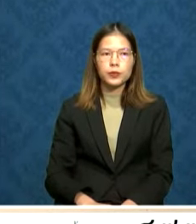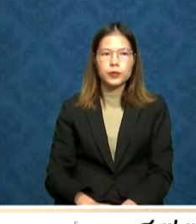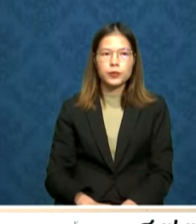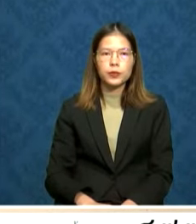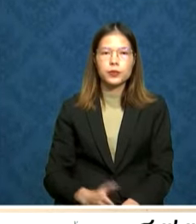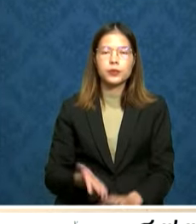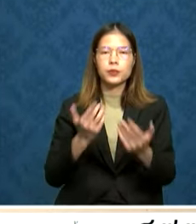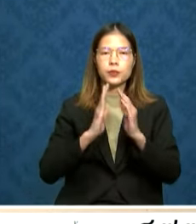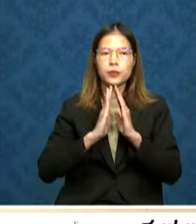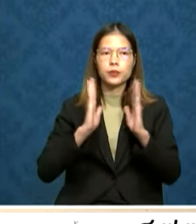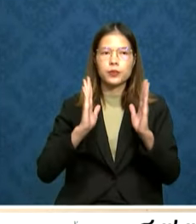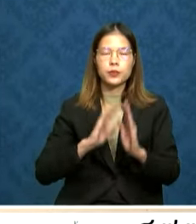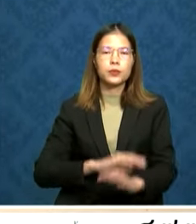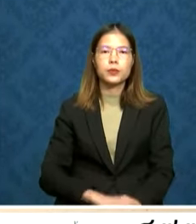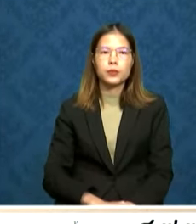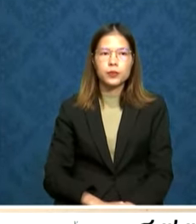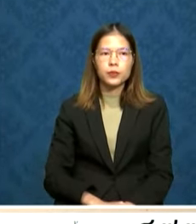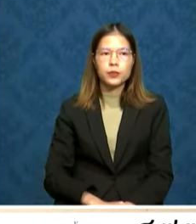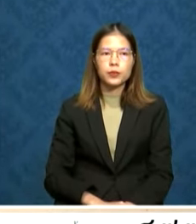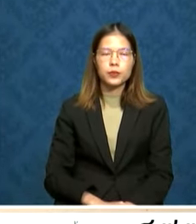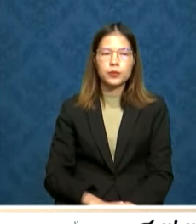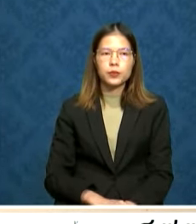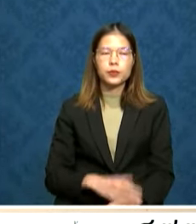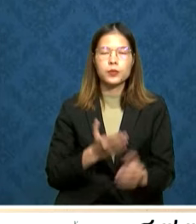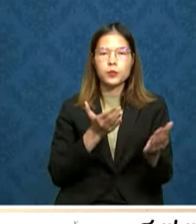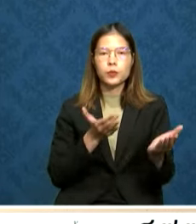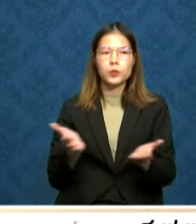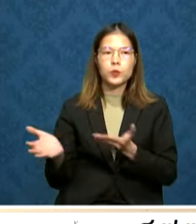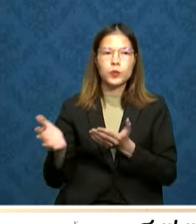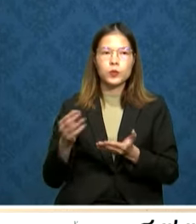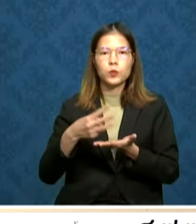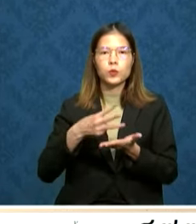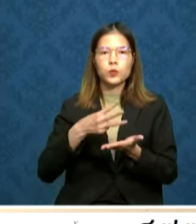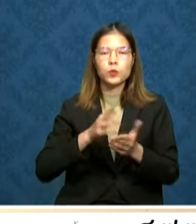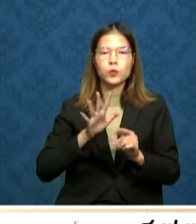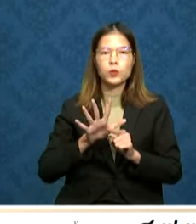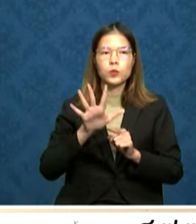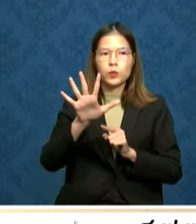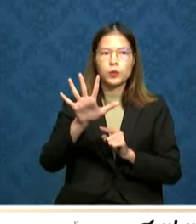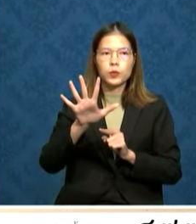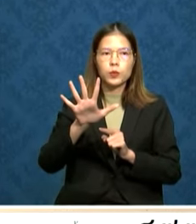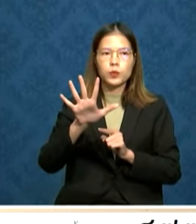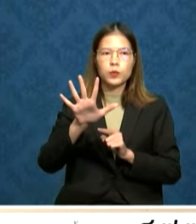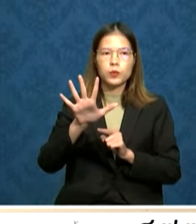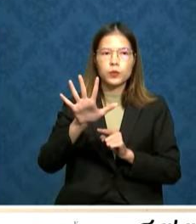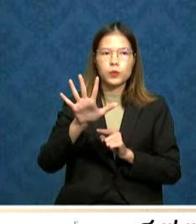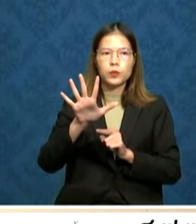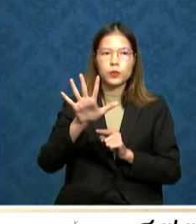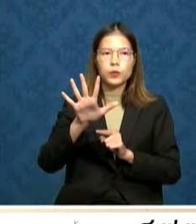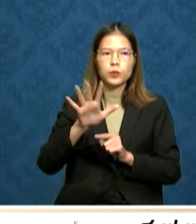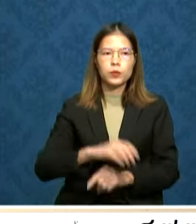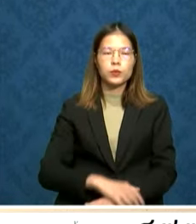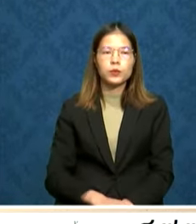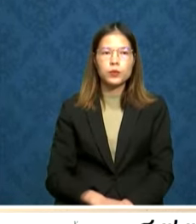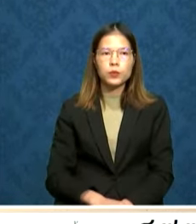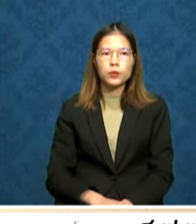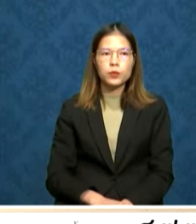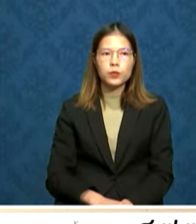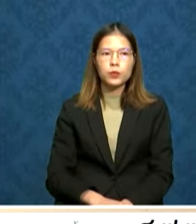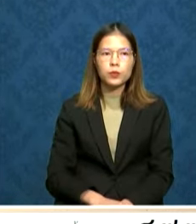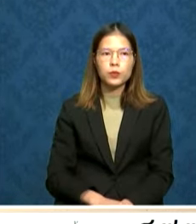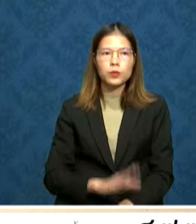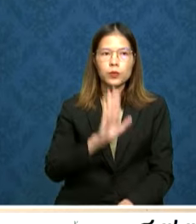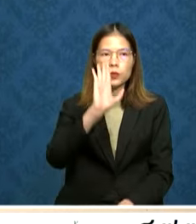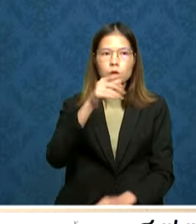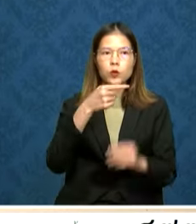บคุณครัต่อไปแลเวีบวลที่ 5. เรื่ทคร้างพจานานะครับเอาไ้ต่อาท